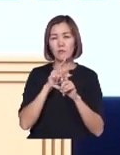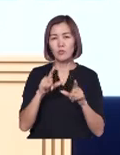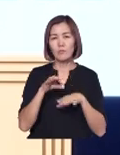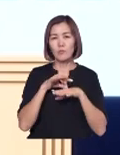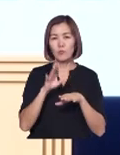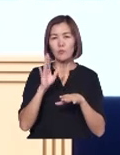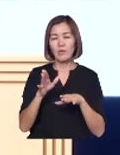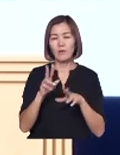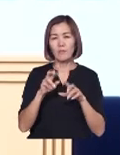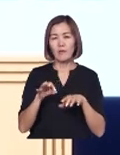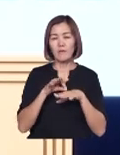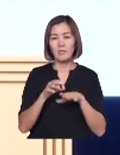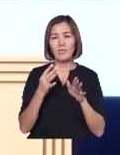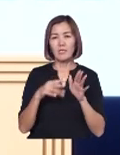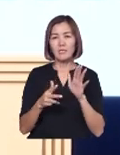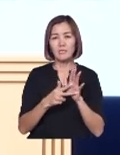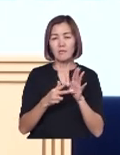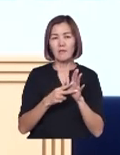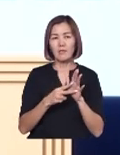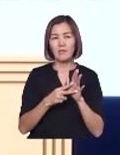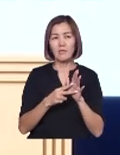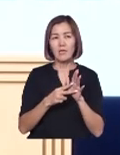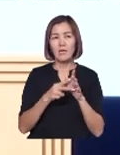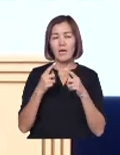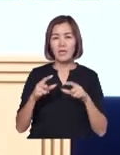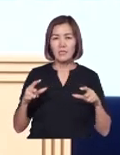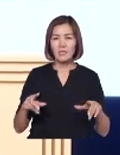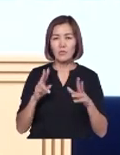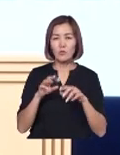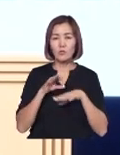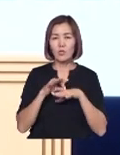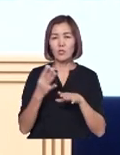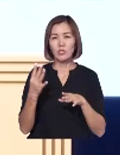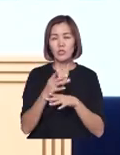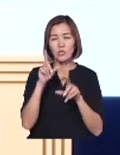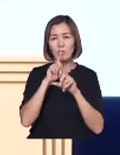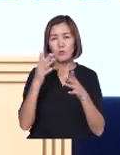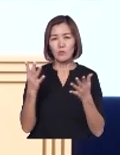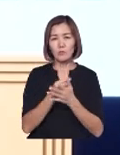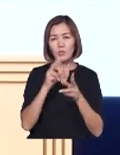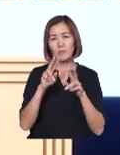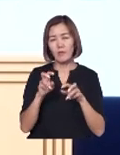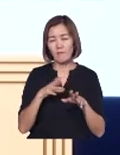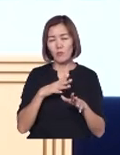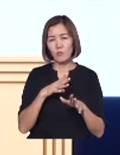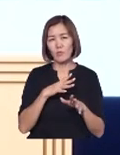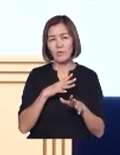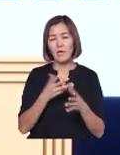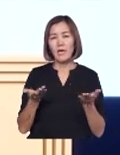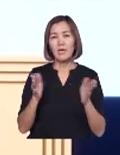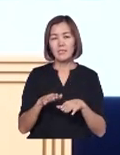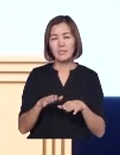организаций. Проведены 39 аттестационных процедур, и 4 школы успешно прошли проверку. Остальные учреждения